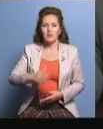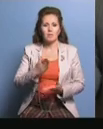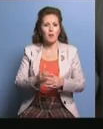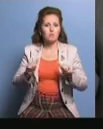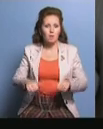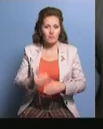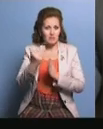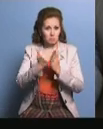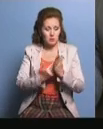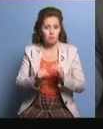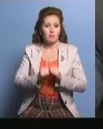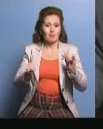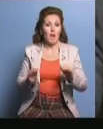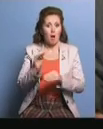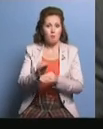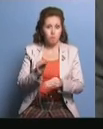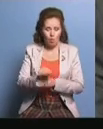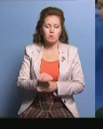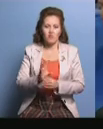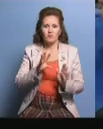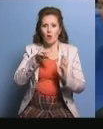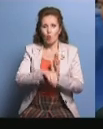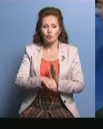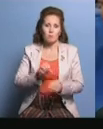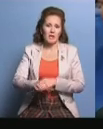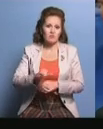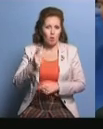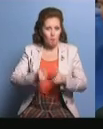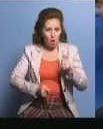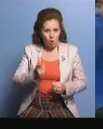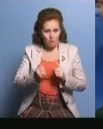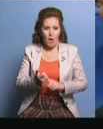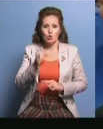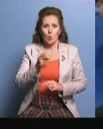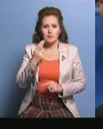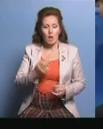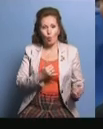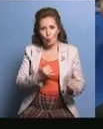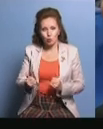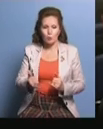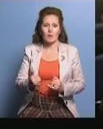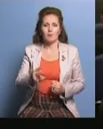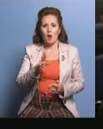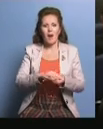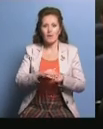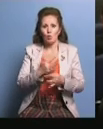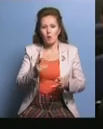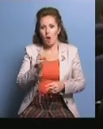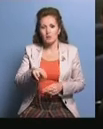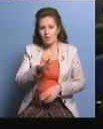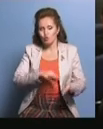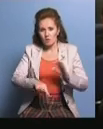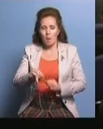и Удмуртия это сделала, включив в него производство молока, социальные услуги, рынок кадастровых инженеров, а также переработку и вывоз